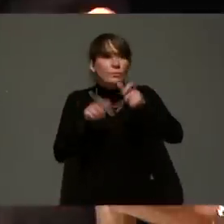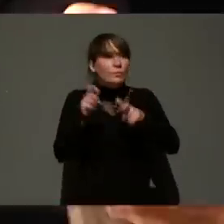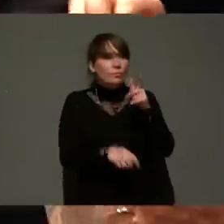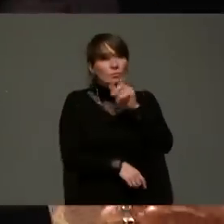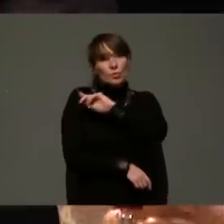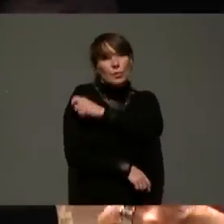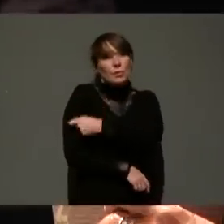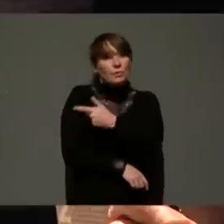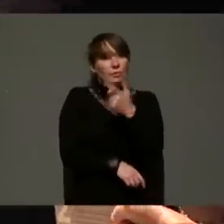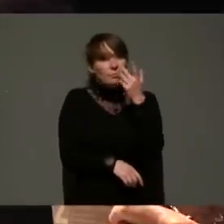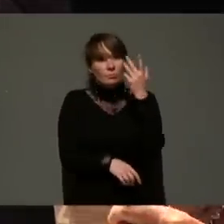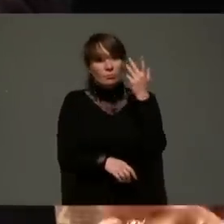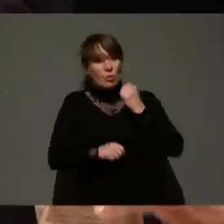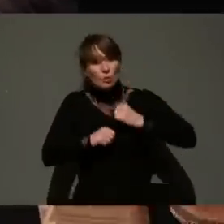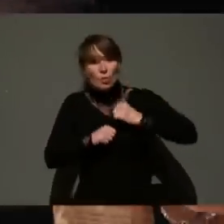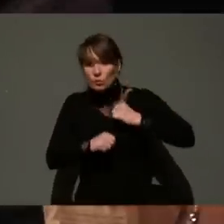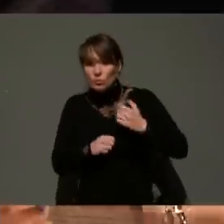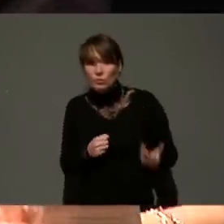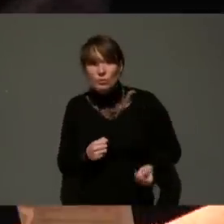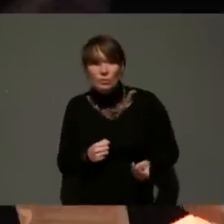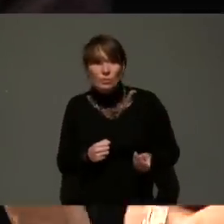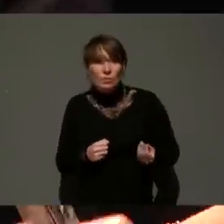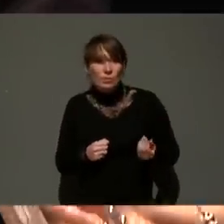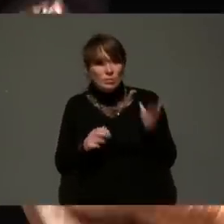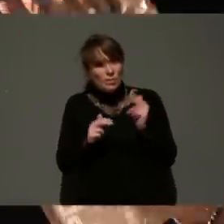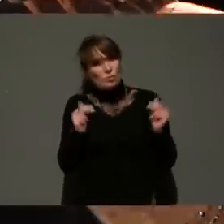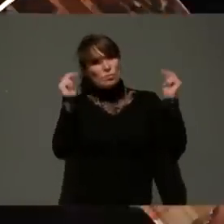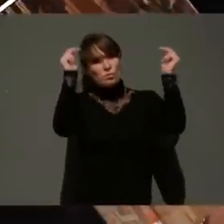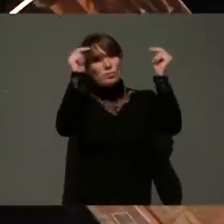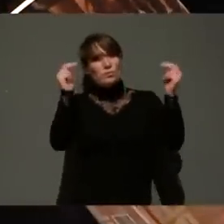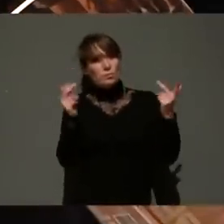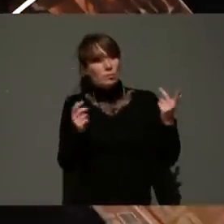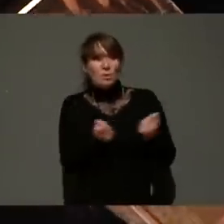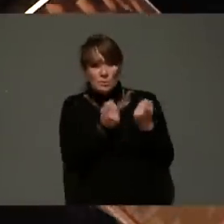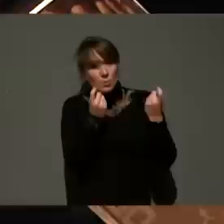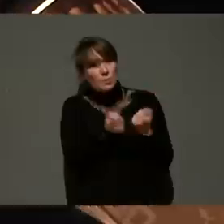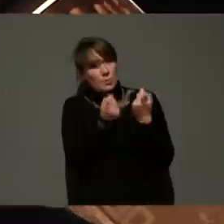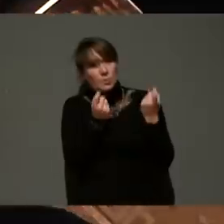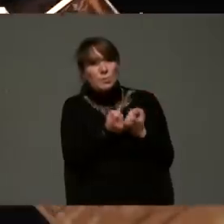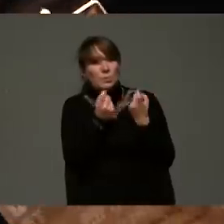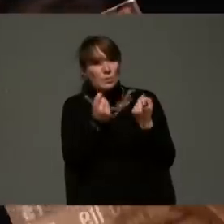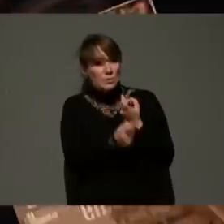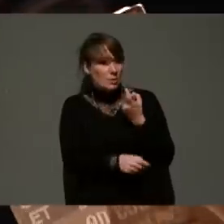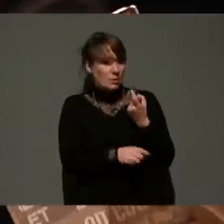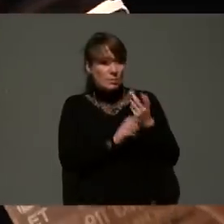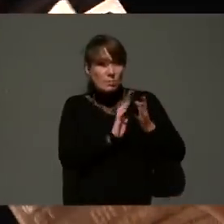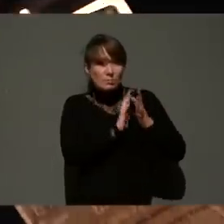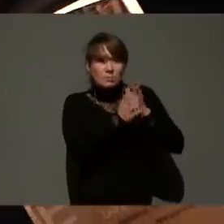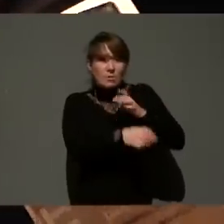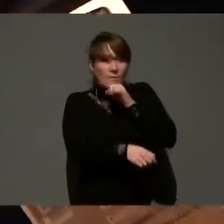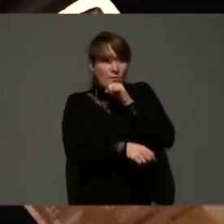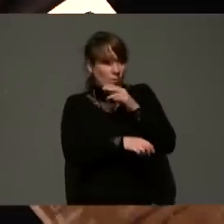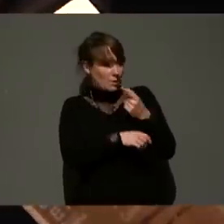sportifs d'endurance, justement, qu'on vient de haut niveau, donc ils se sont beaucoup entraînés, ils ont une qualité de vie, même en vieillissant, qui